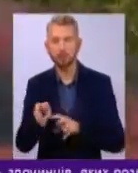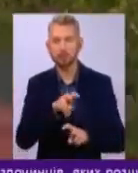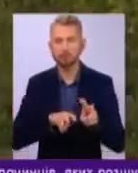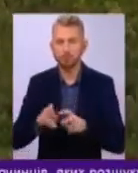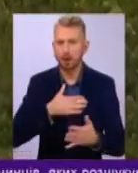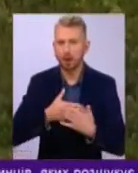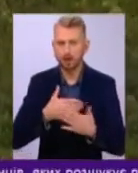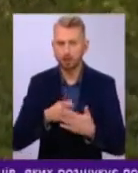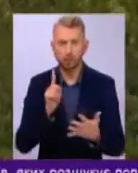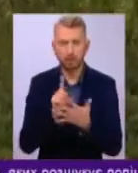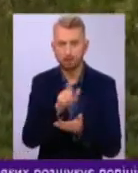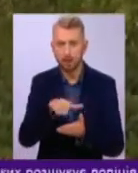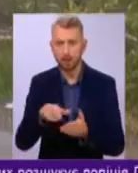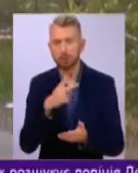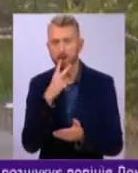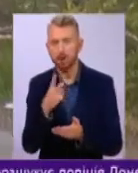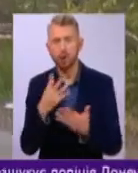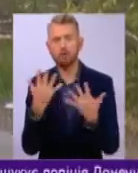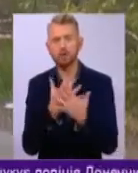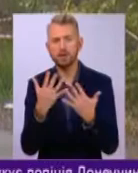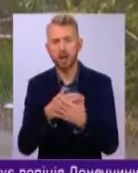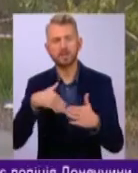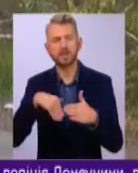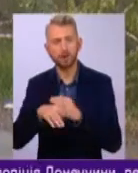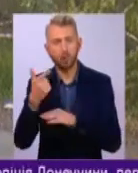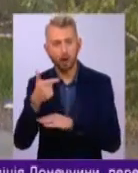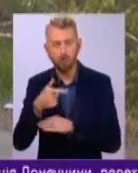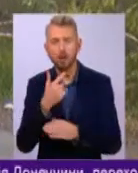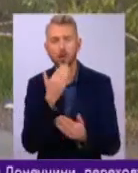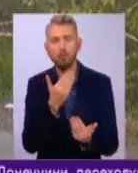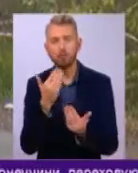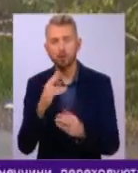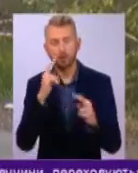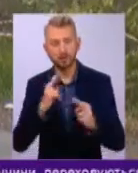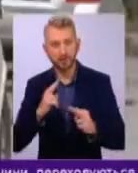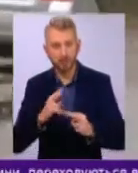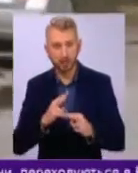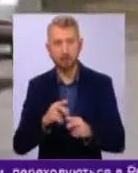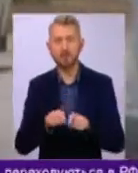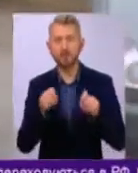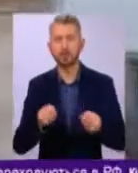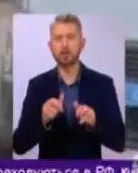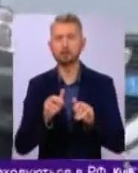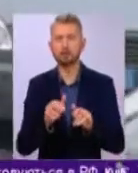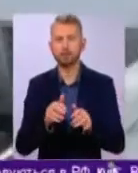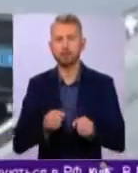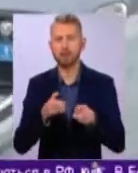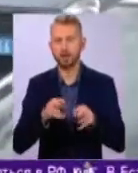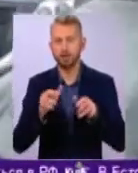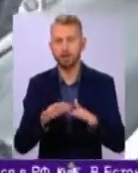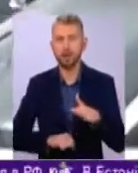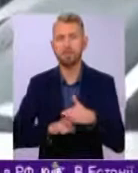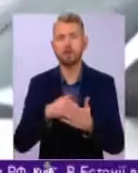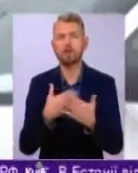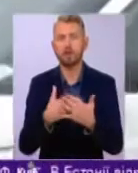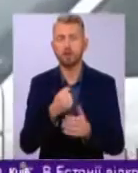нападників, переглядають матеріали з відеокамер, допитують можливих очевидців події. Відкрито кримінальне провадження, базова версія слідчих,